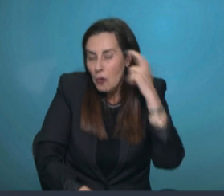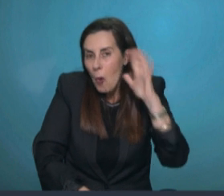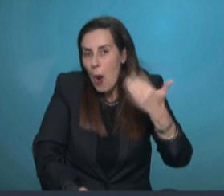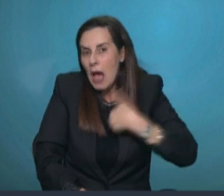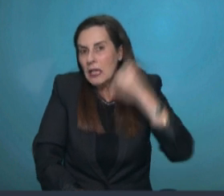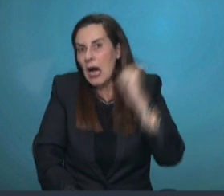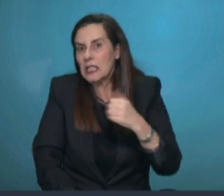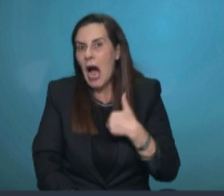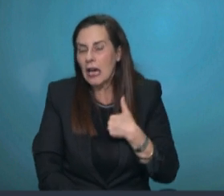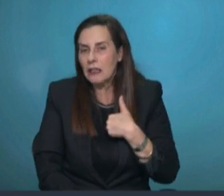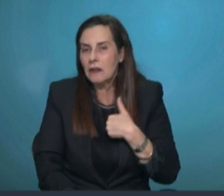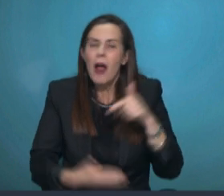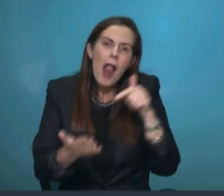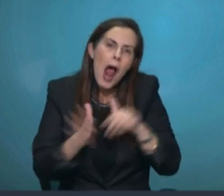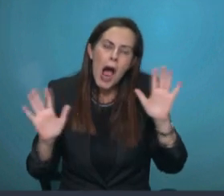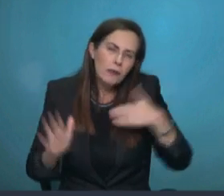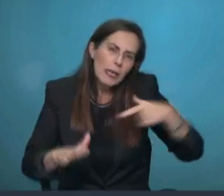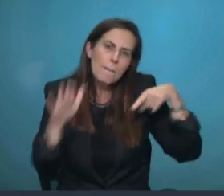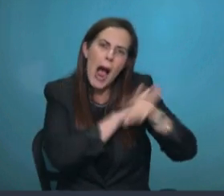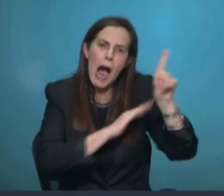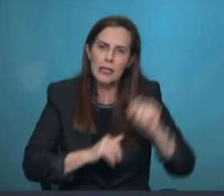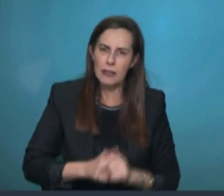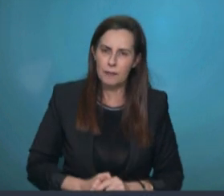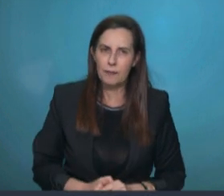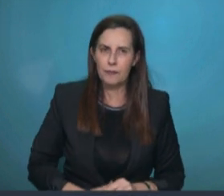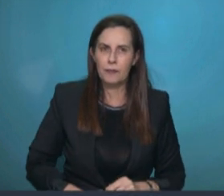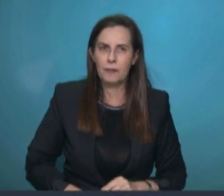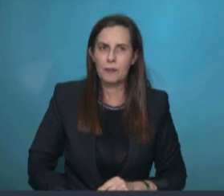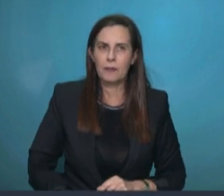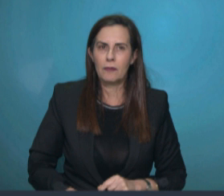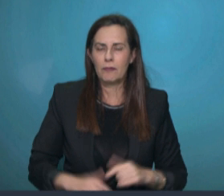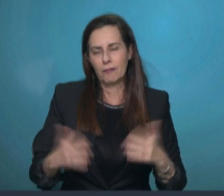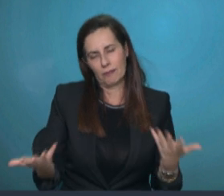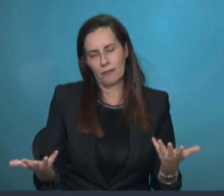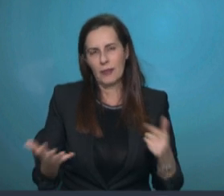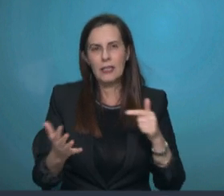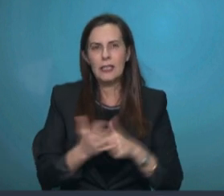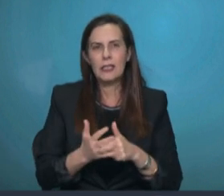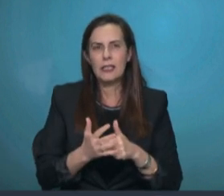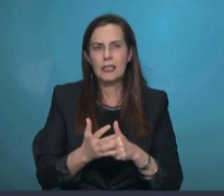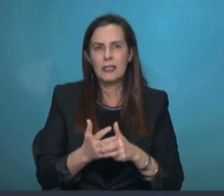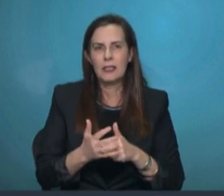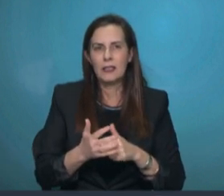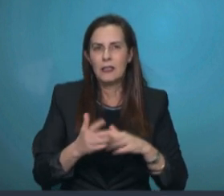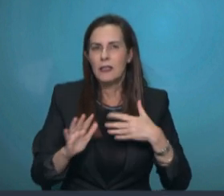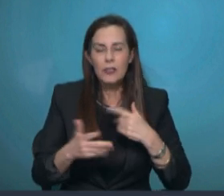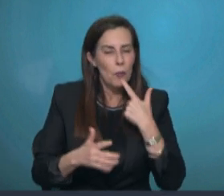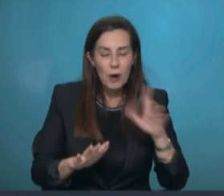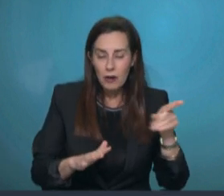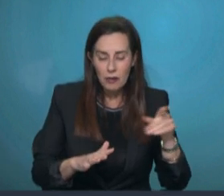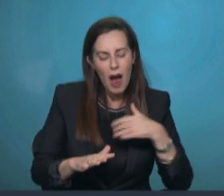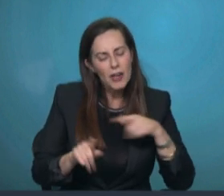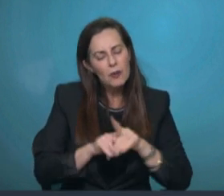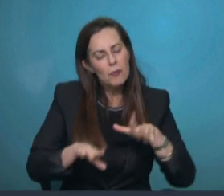אותה, לכן ברחתי משם. זה איך שהוא סוגר את המעגל ואני יכולה ללכת